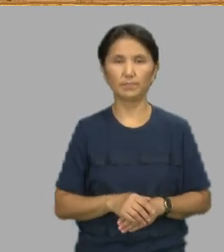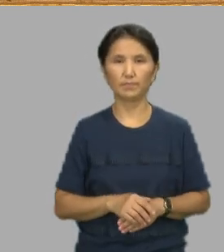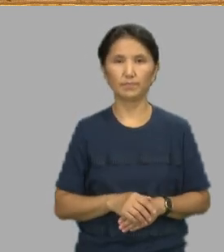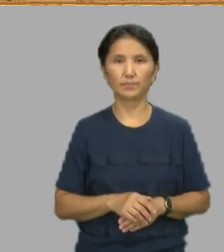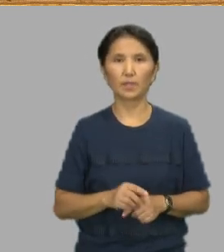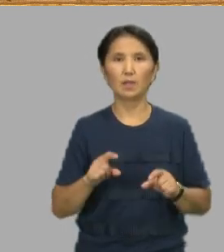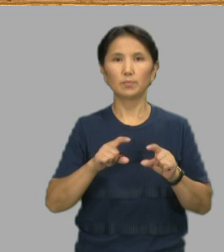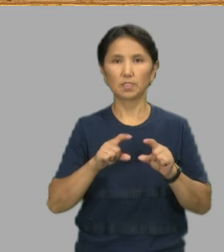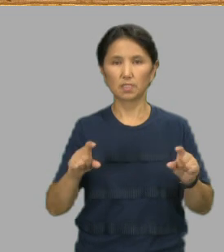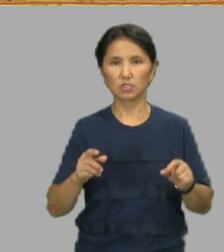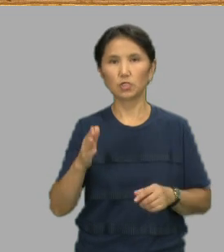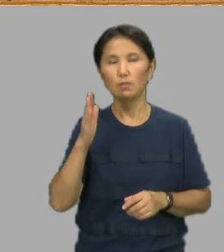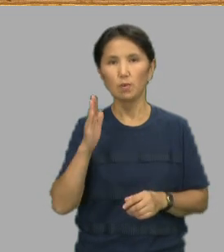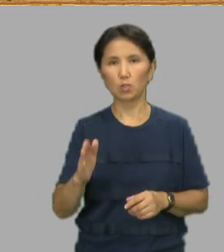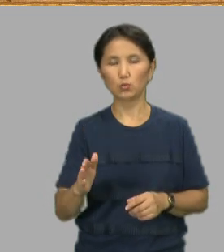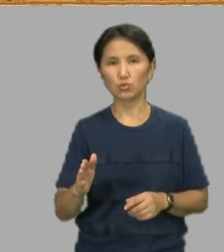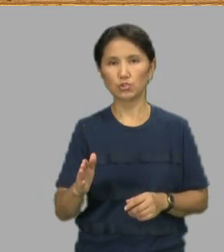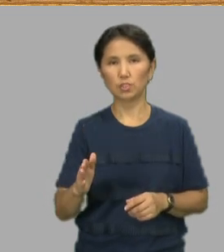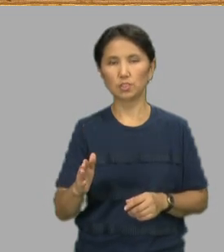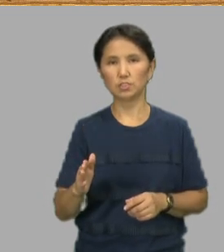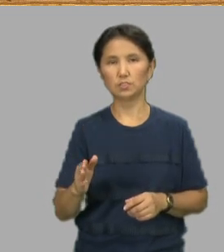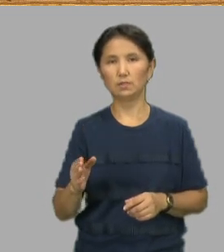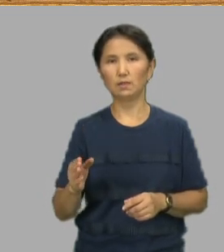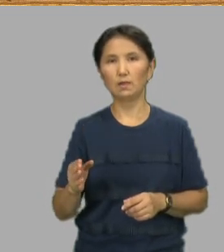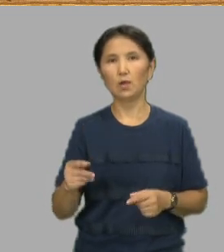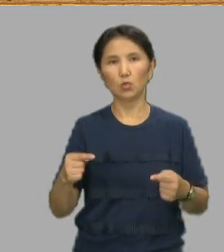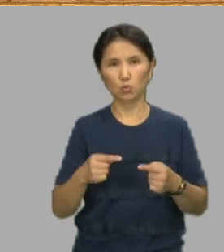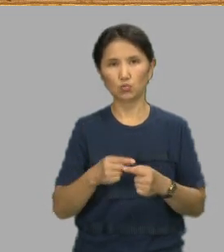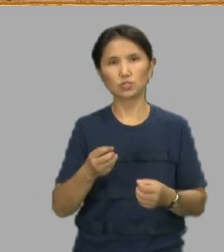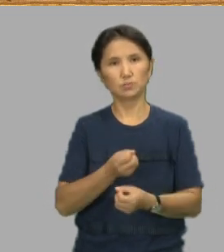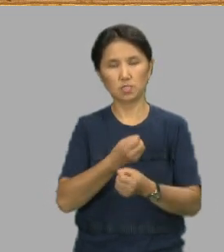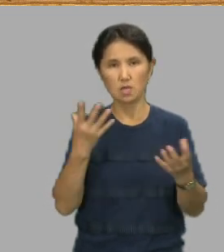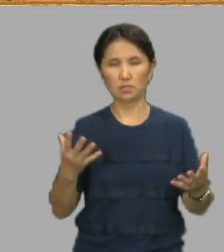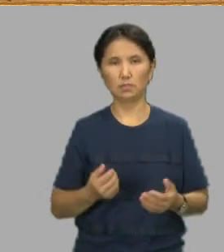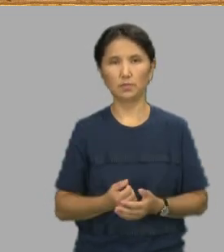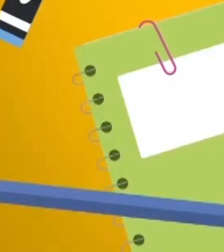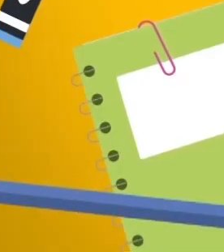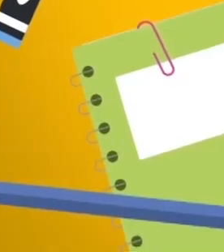заданием. Предложения получились выразительными и яркими.